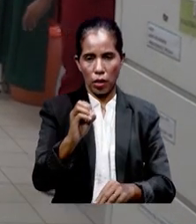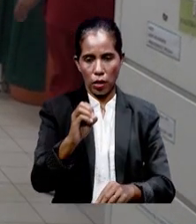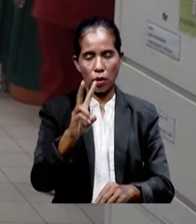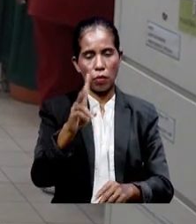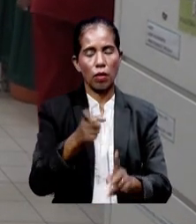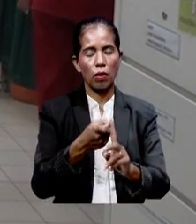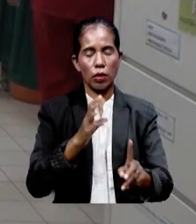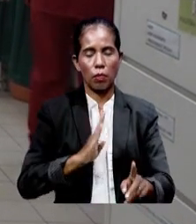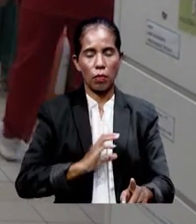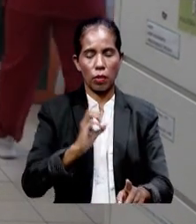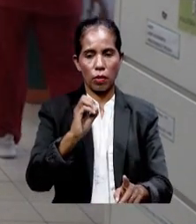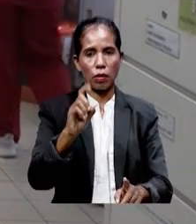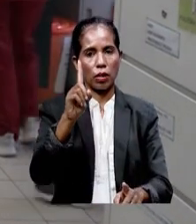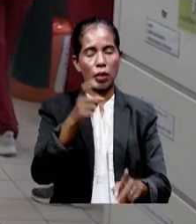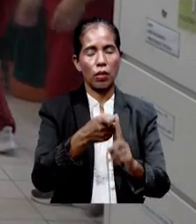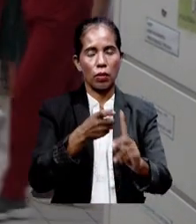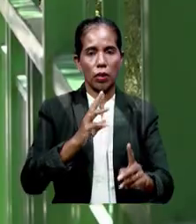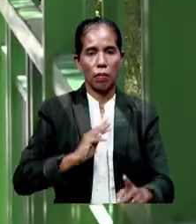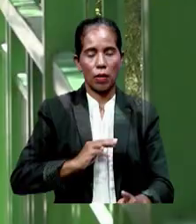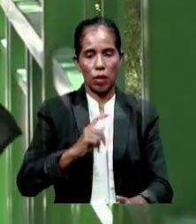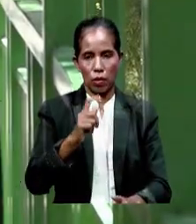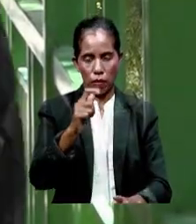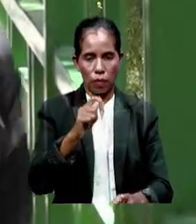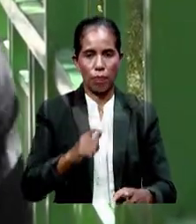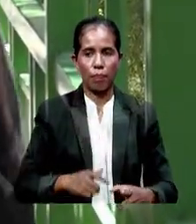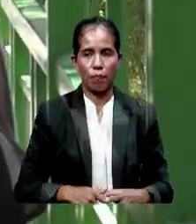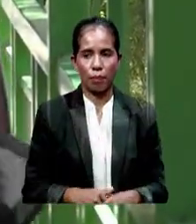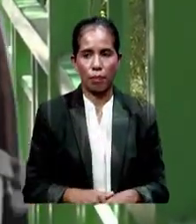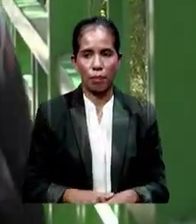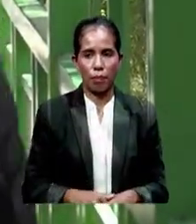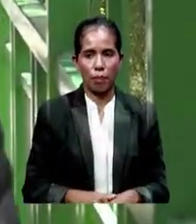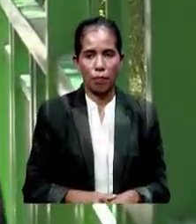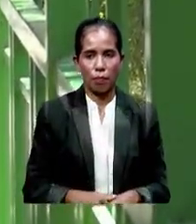Bobonaru no ida husi Manatutu. Celina Lopes, Dilma Suzeti, Ziemen.